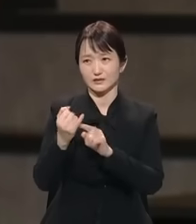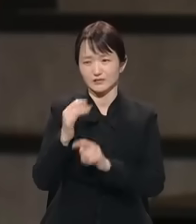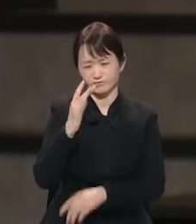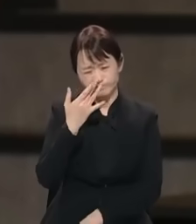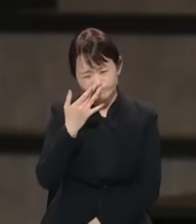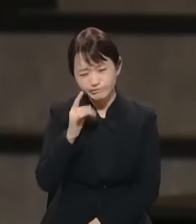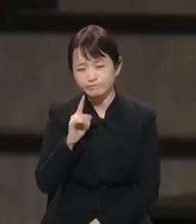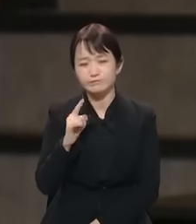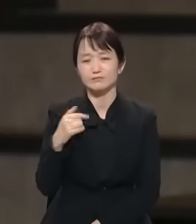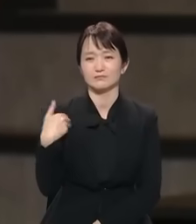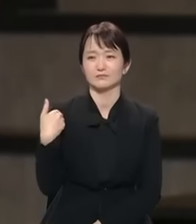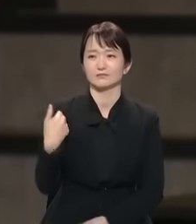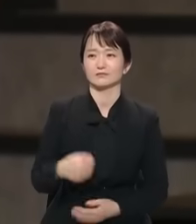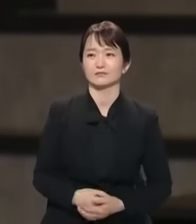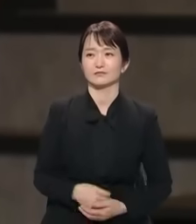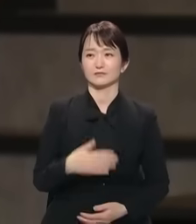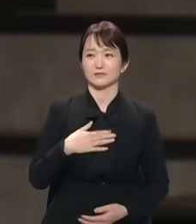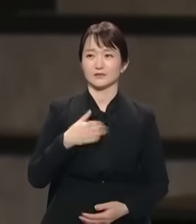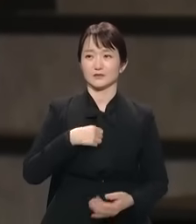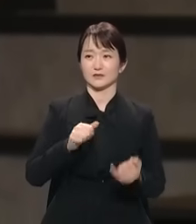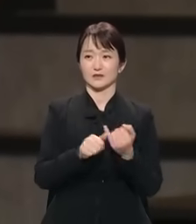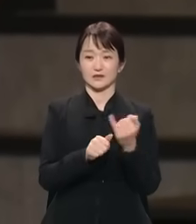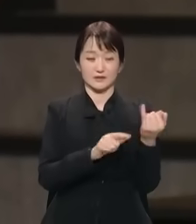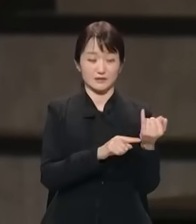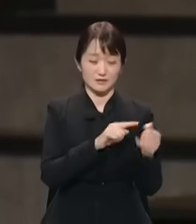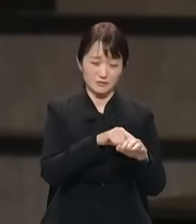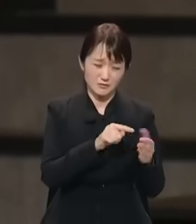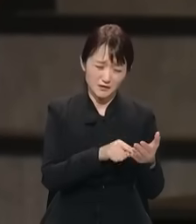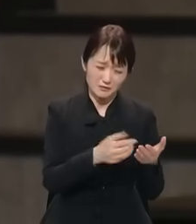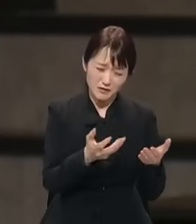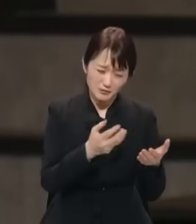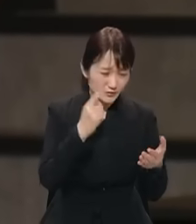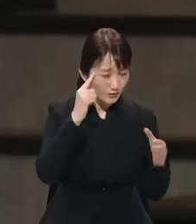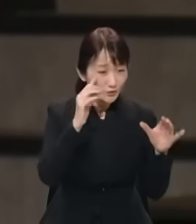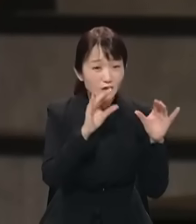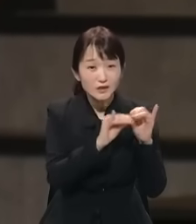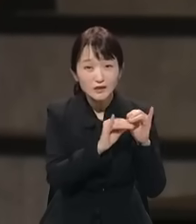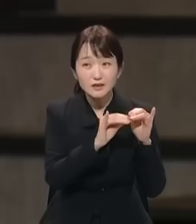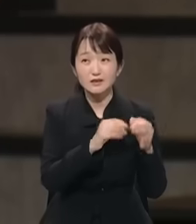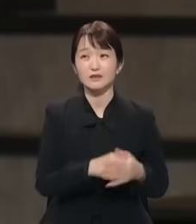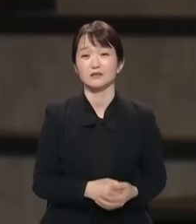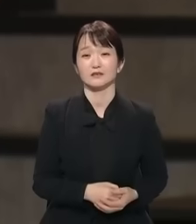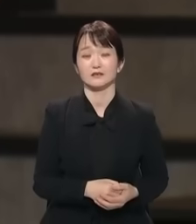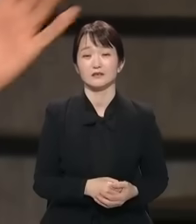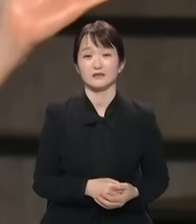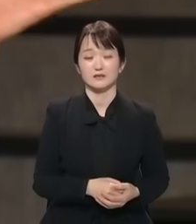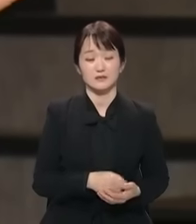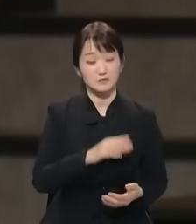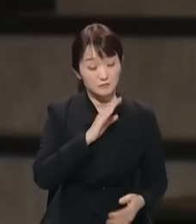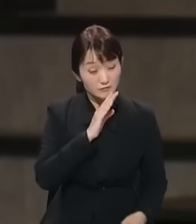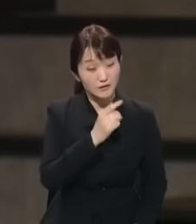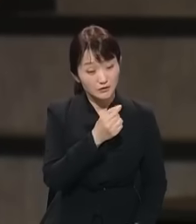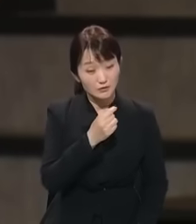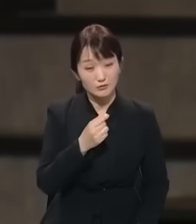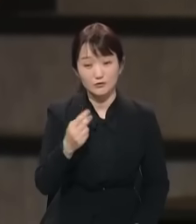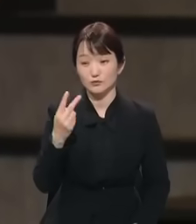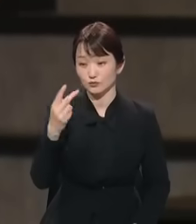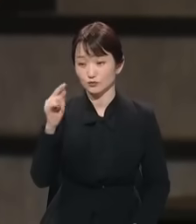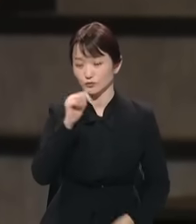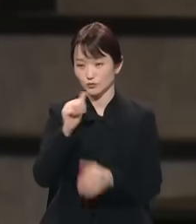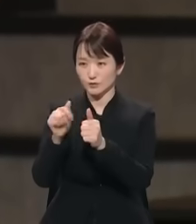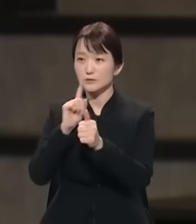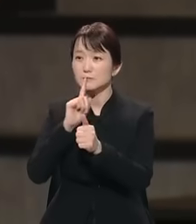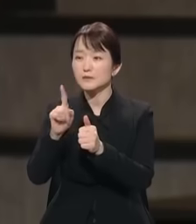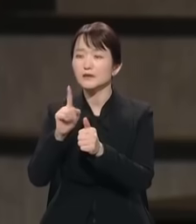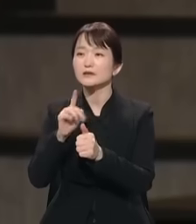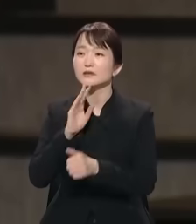물론 저는 오늘 이제 뭐 며느님의 속상한 거에 공감을 못하는 건 아닙니다. 물론 며느님 속상하신 거 다 맞고 두 분 변호사님 말씀 맞아요.